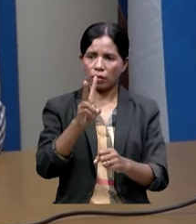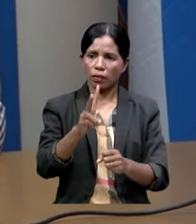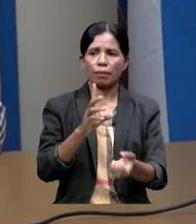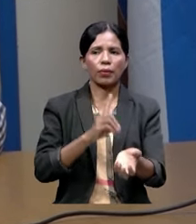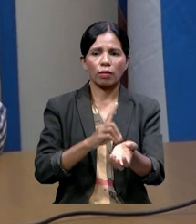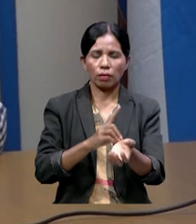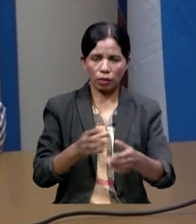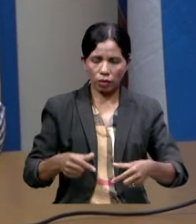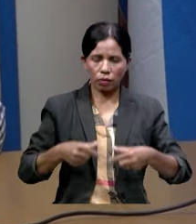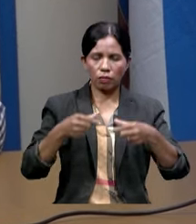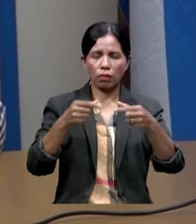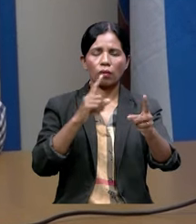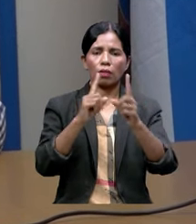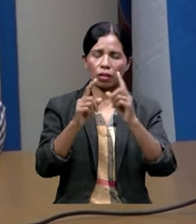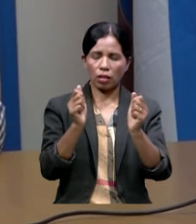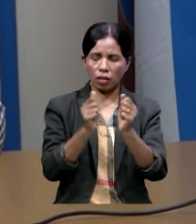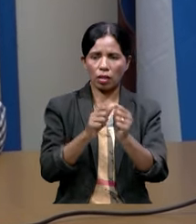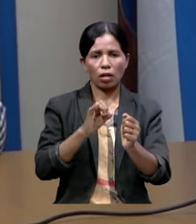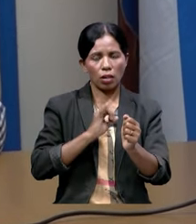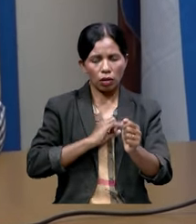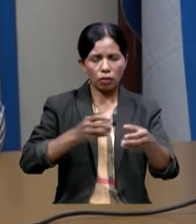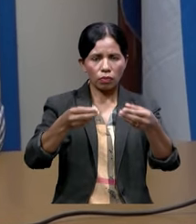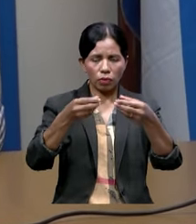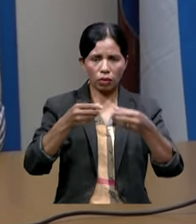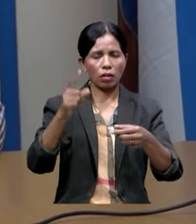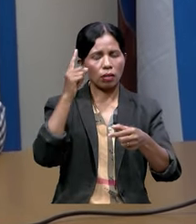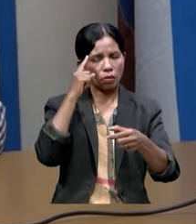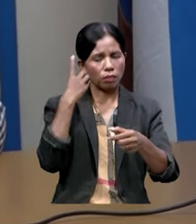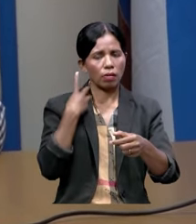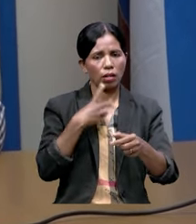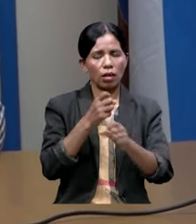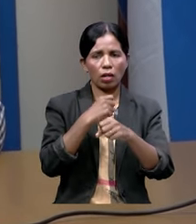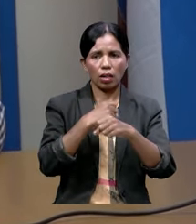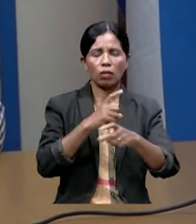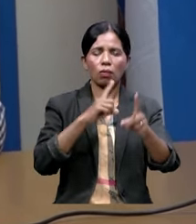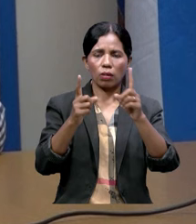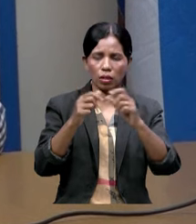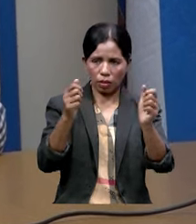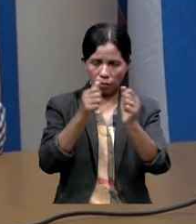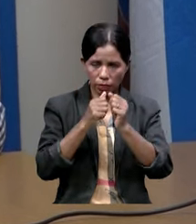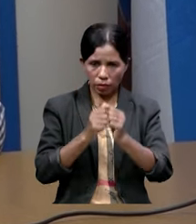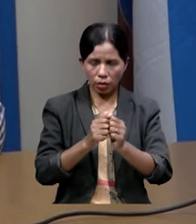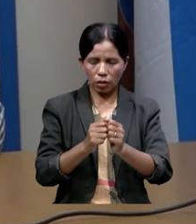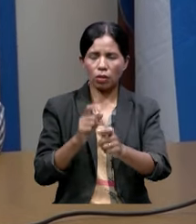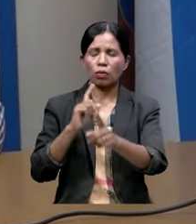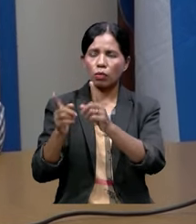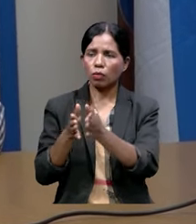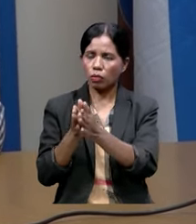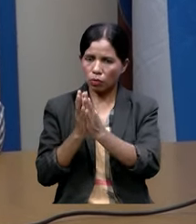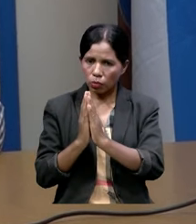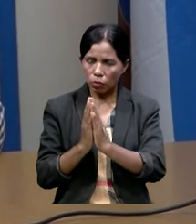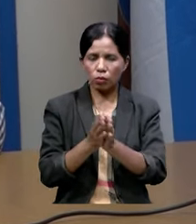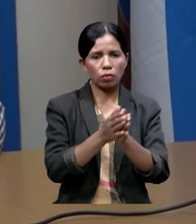fo konsel bahau ho di hanu indi han kata kari se bel halo buat rumah kolia ba malu konsulta ba malu ya parlamentu